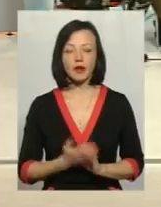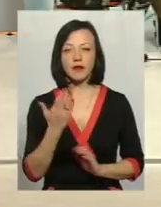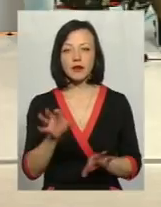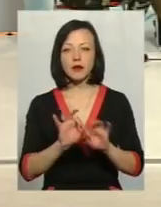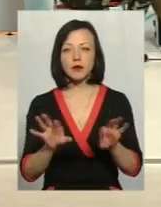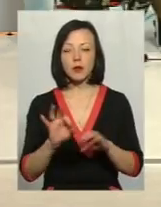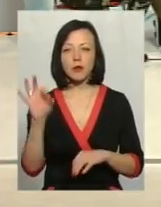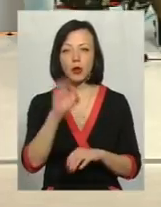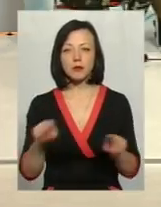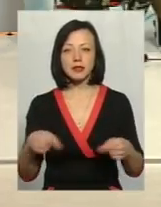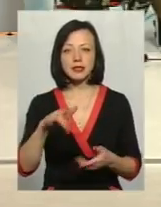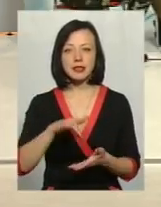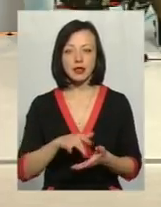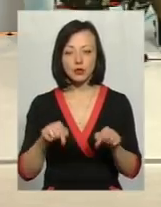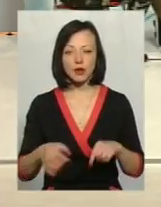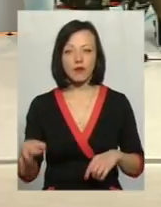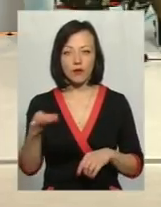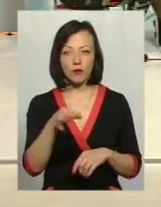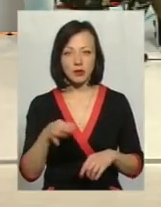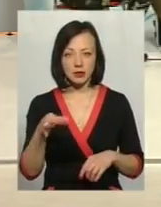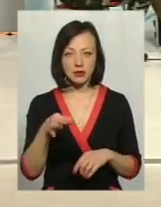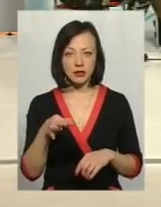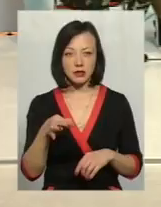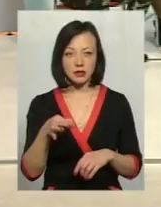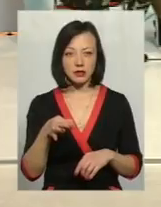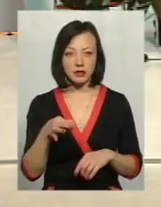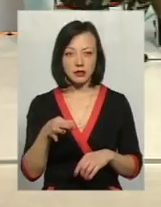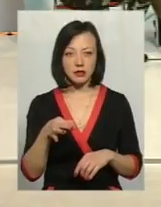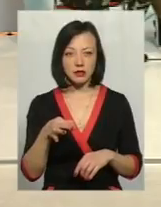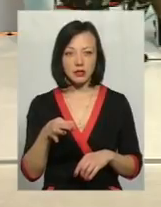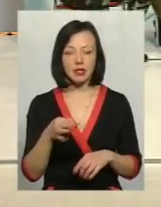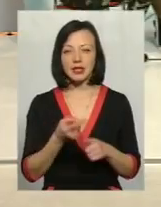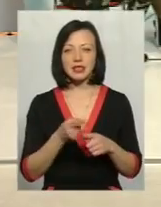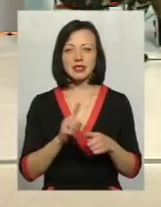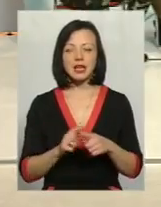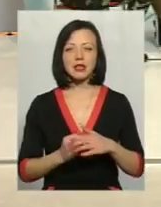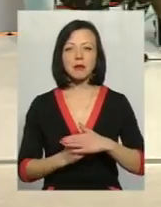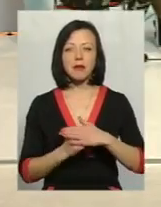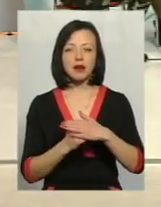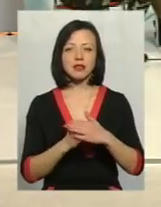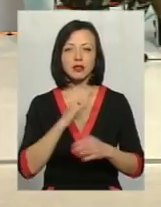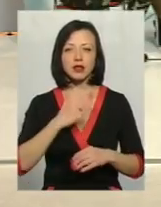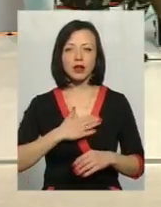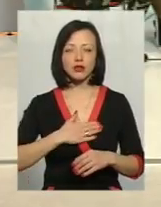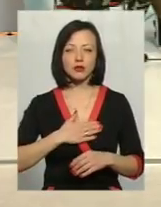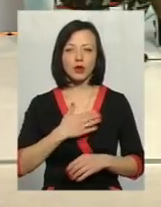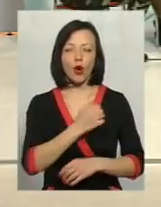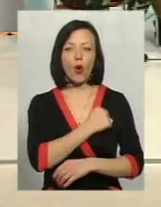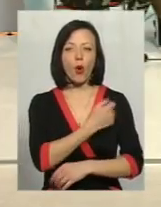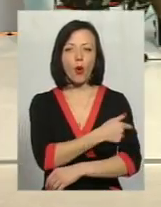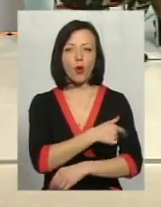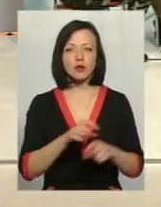про реабілітаційний центр, який тут в області у нас в Хмельницькій знаходиться, да? Скажіть, будь ласка. На базі нашого